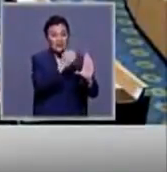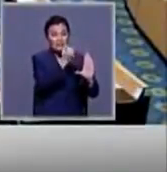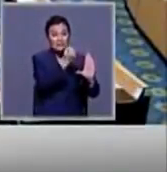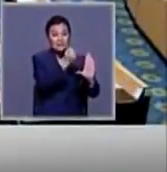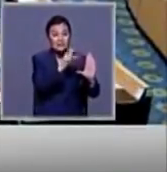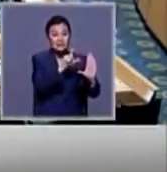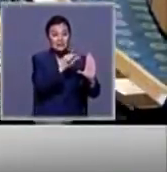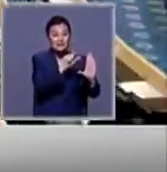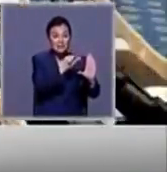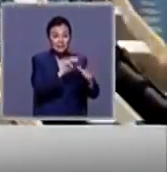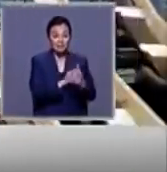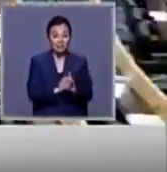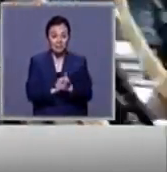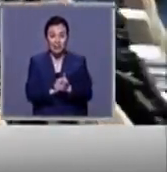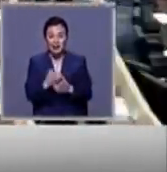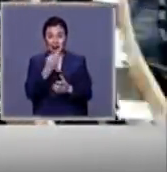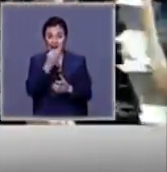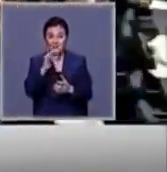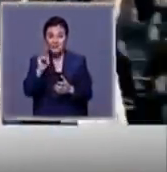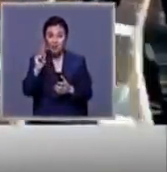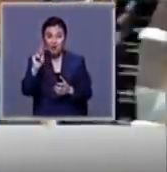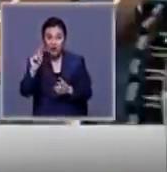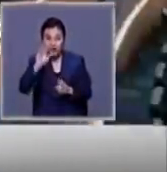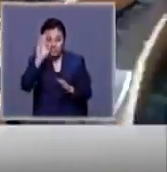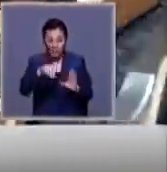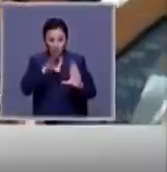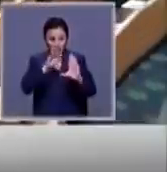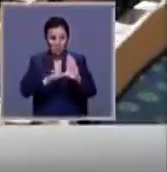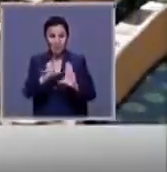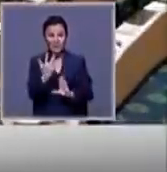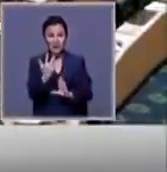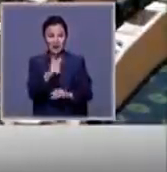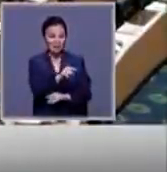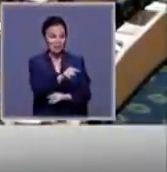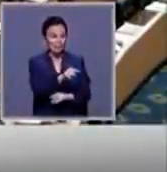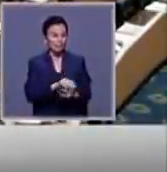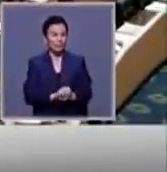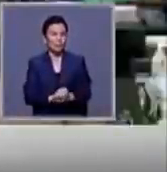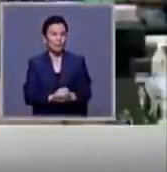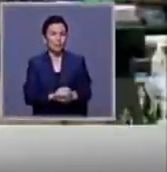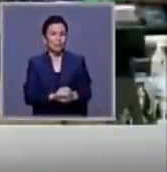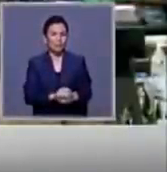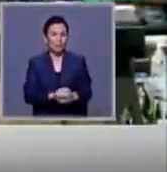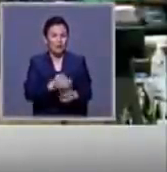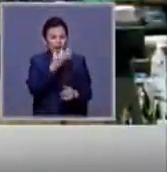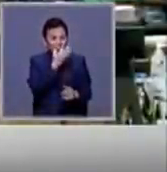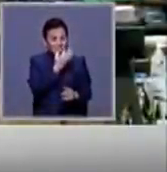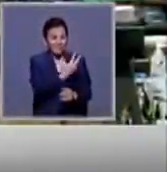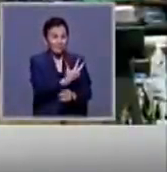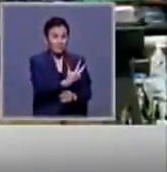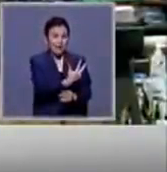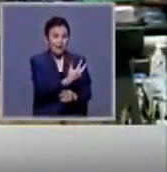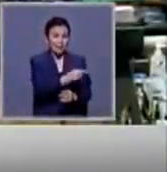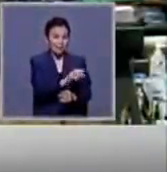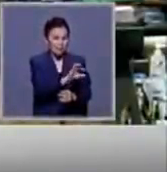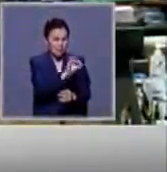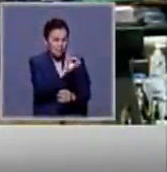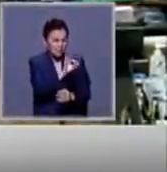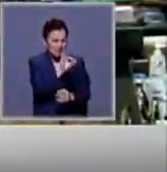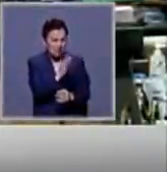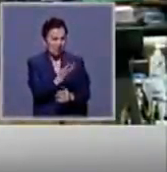ชีพนึงเข้ามา3คนใช่ป่ะ ค่ะ แล้วตัวเอง20คนนี่ก็ลงคะแนนเลือกได้2คนละ2